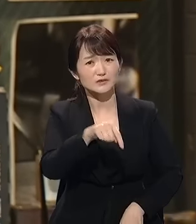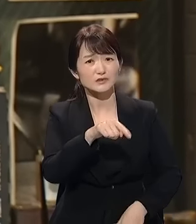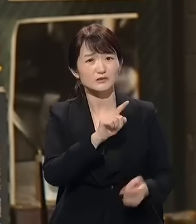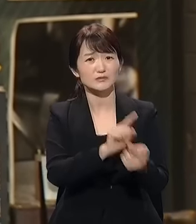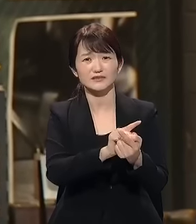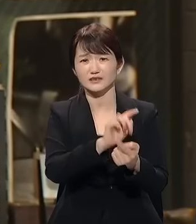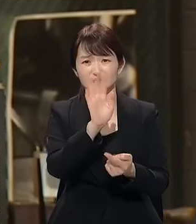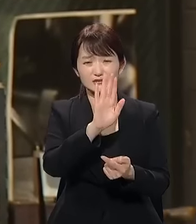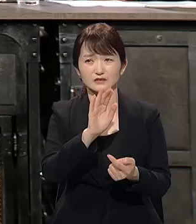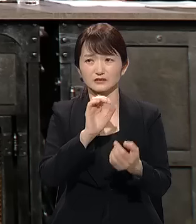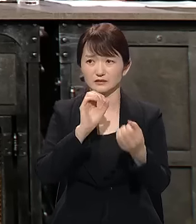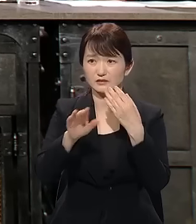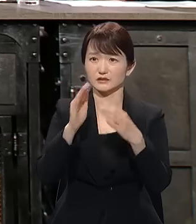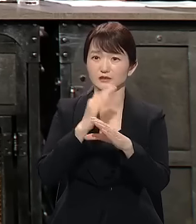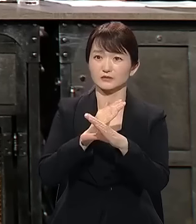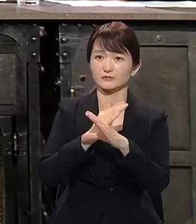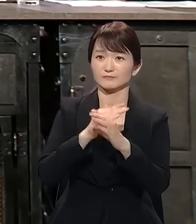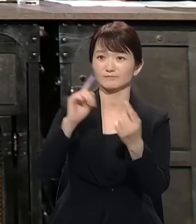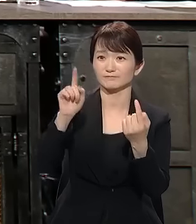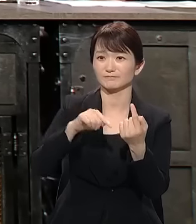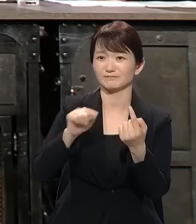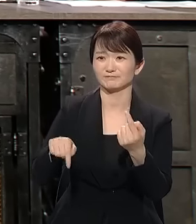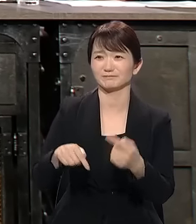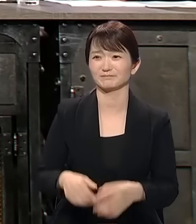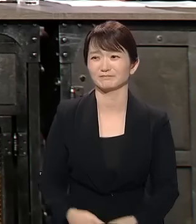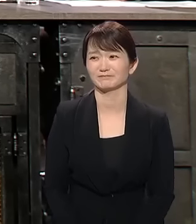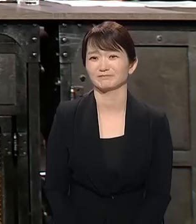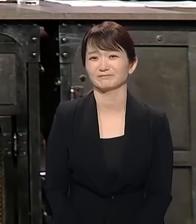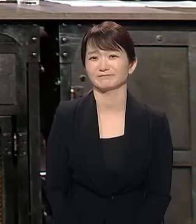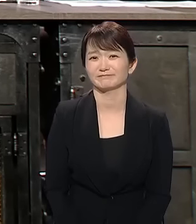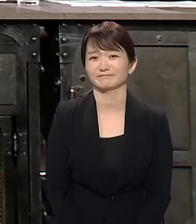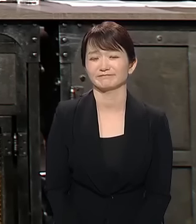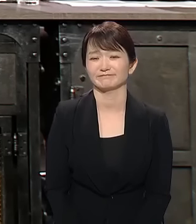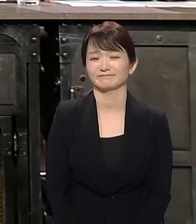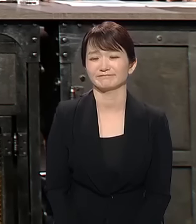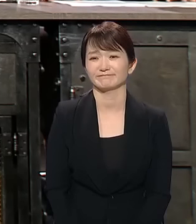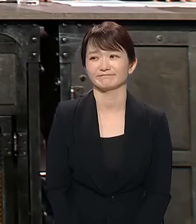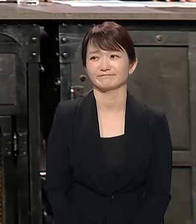봐라 X입니다. 아 좋습니다. 자 양 변호사님부터